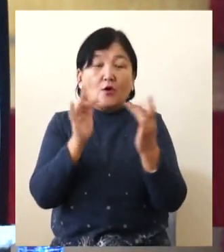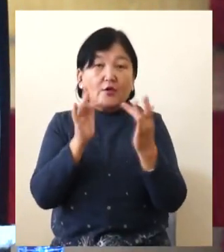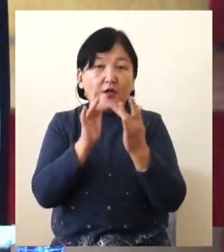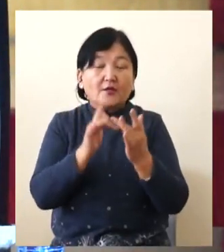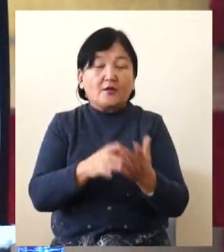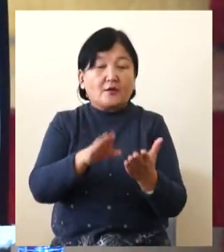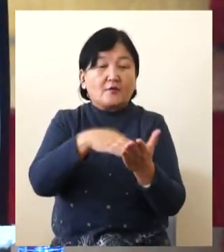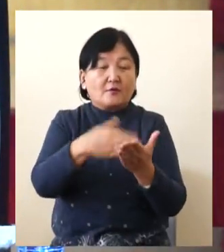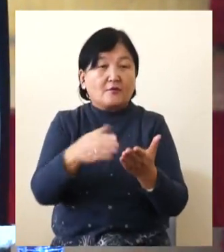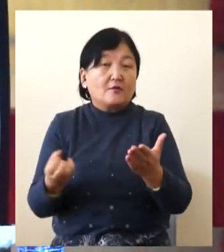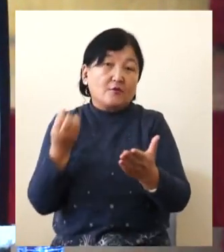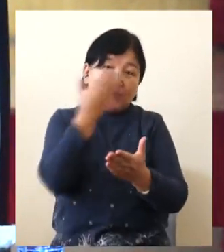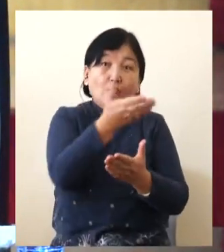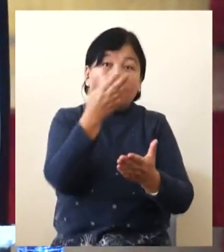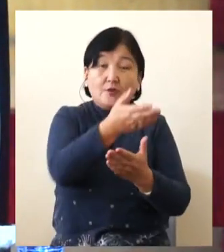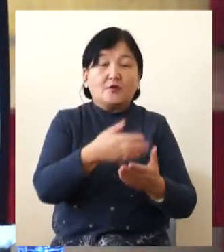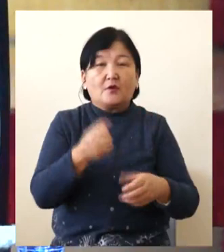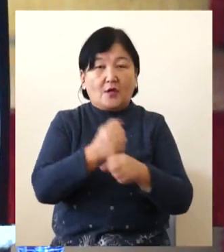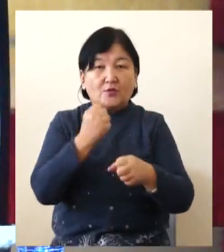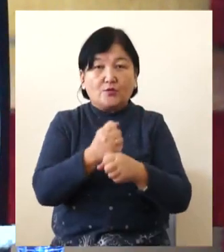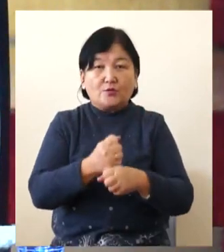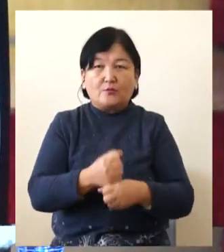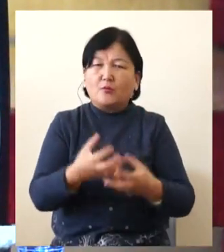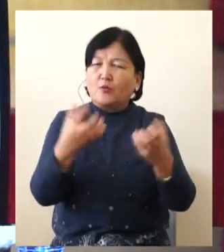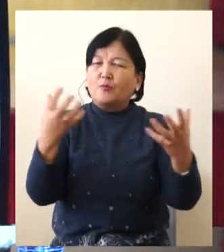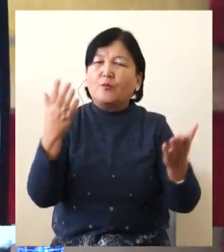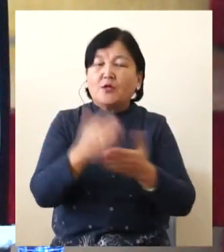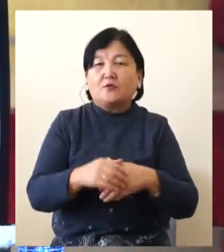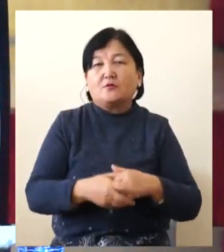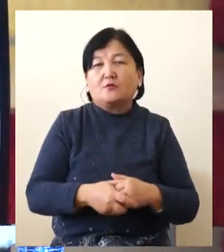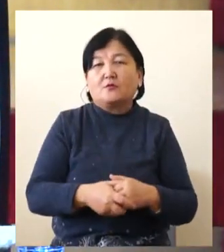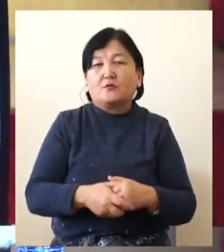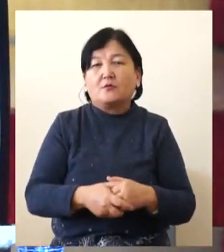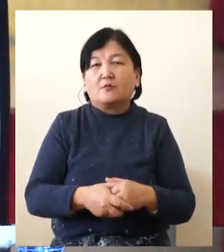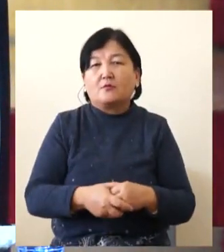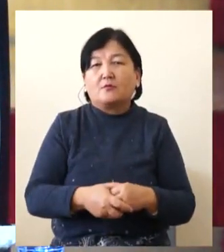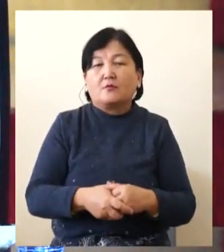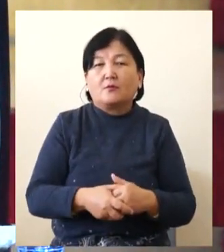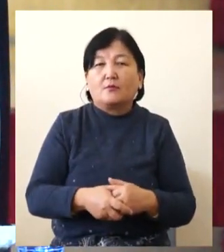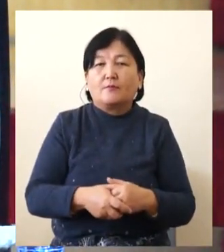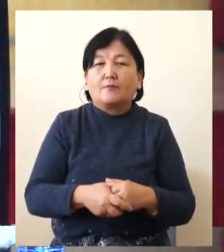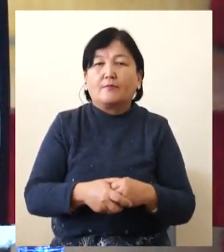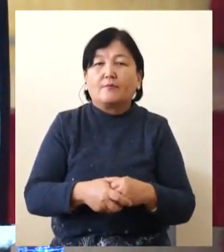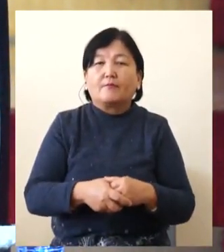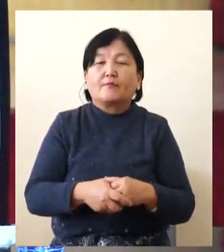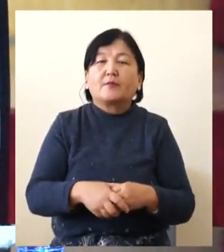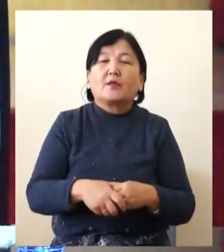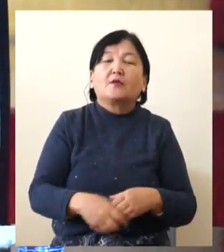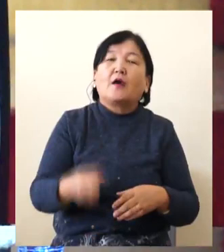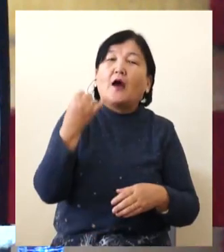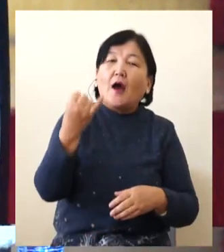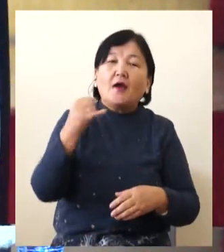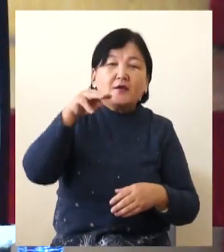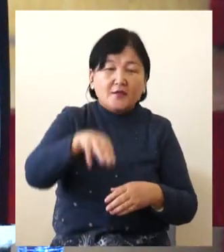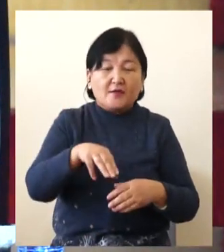тим бай. Гэх мэтэр бол маш их боломжууд байна. Энэ финтекийн, энэ IT-ийн